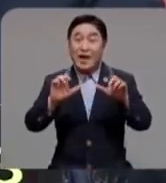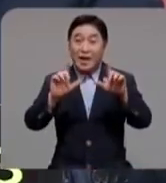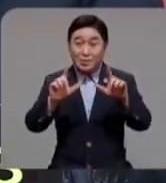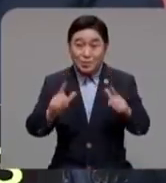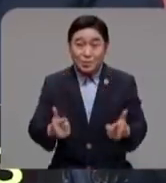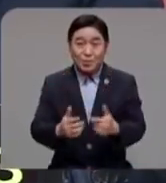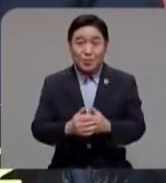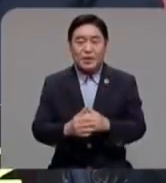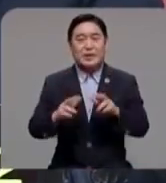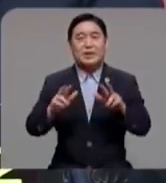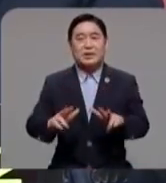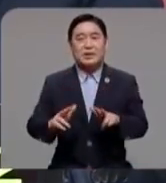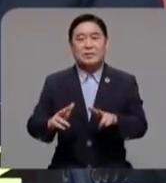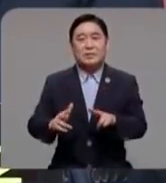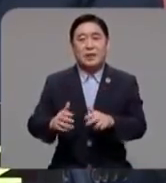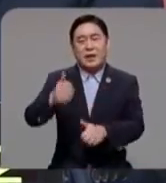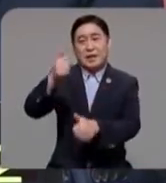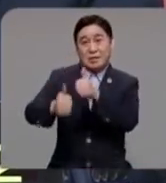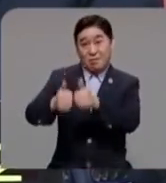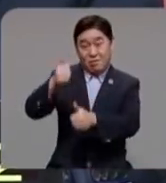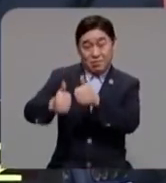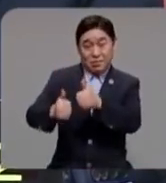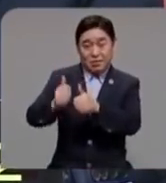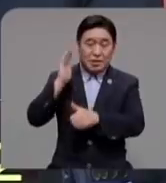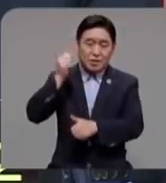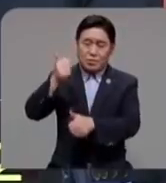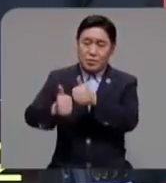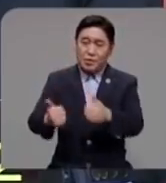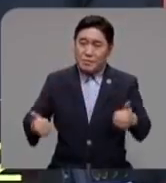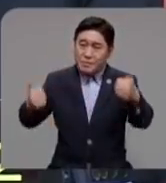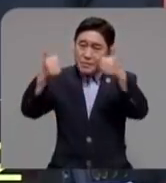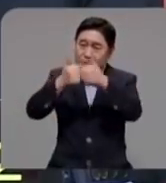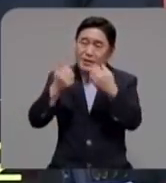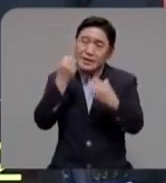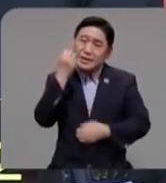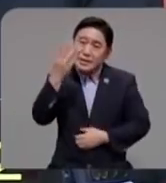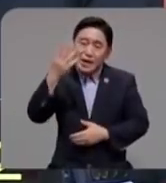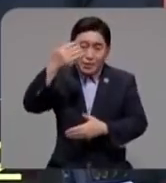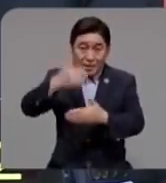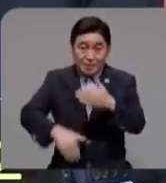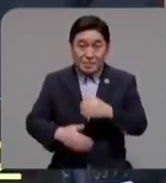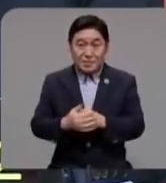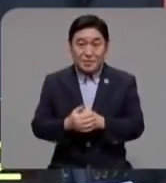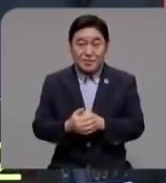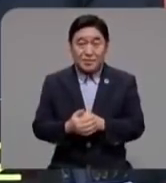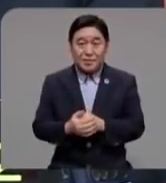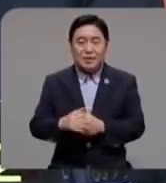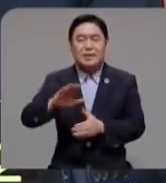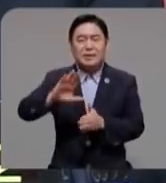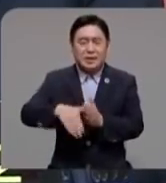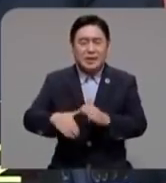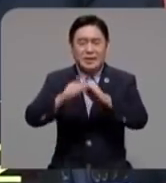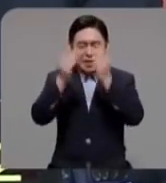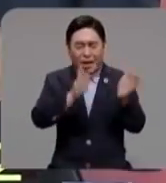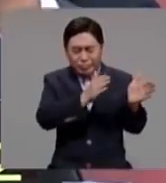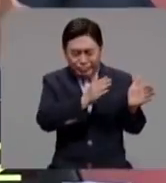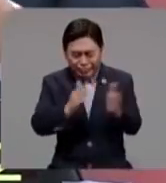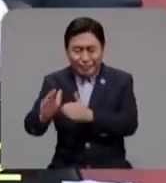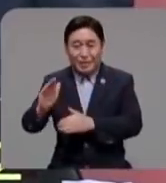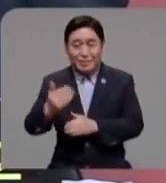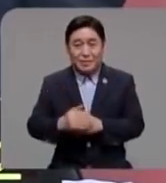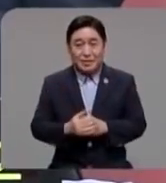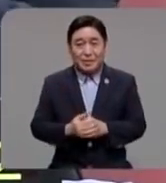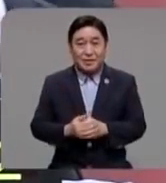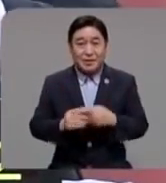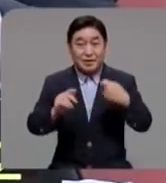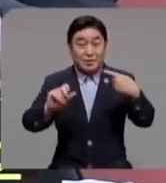아니고 지금은 경선 국면입니다. 본선까지 4개월이 있습니다. 그때 다 준비하면 되는 거예요.